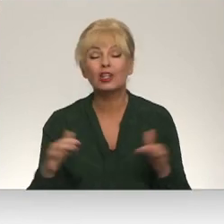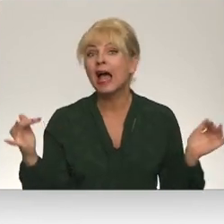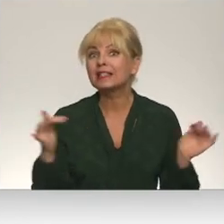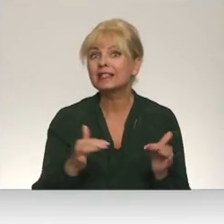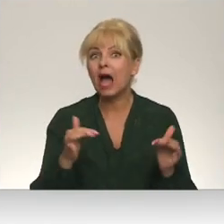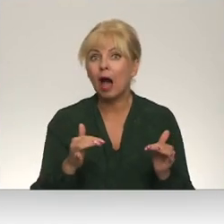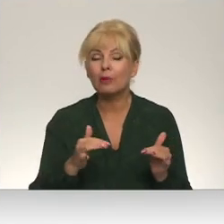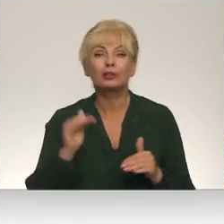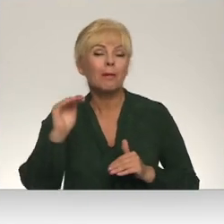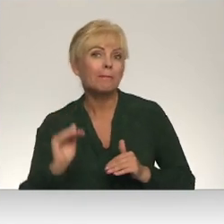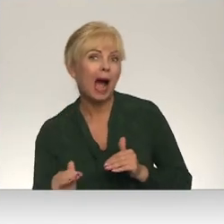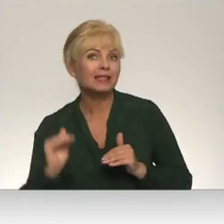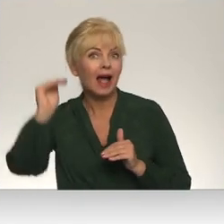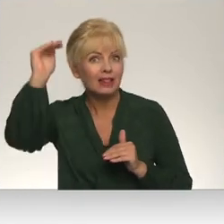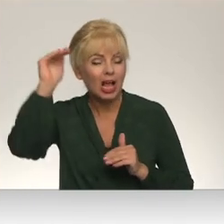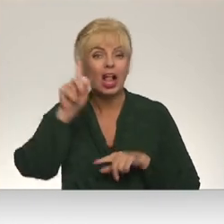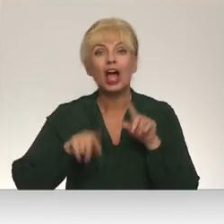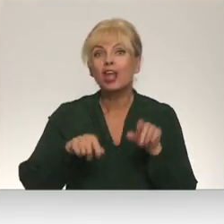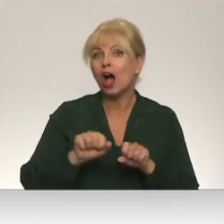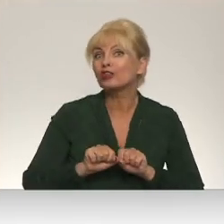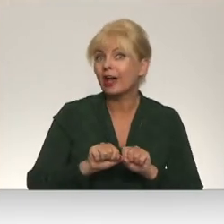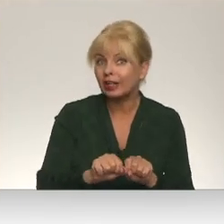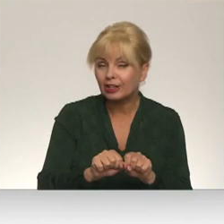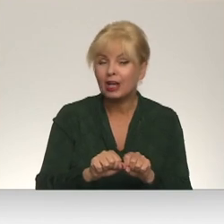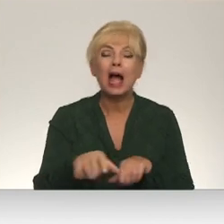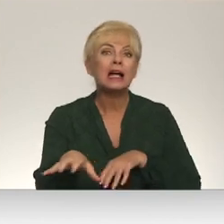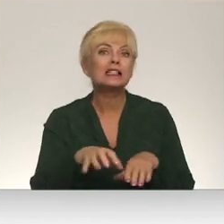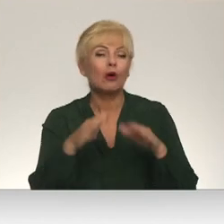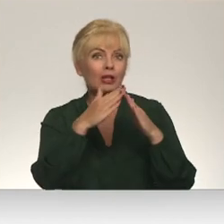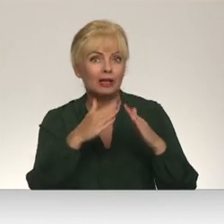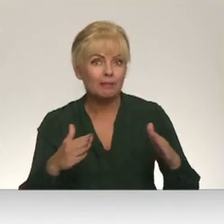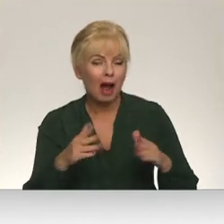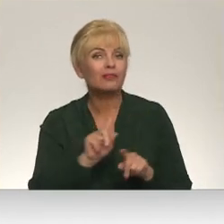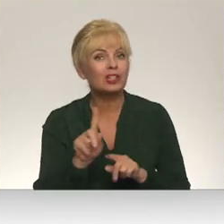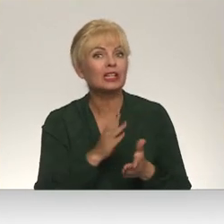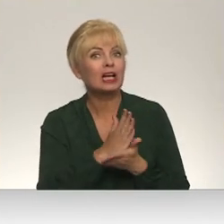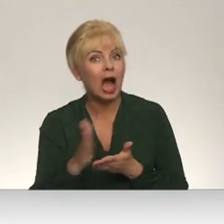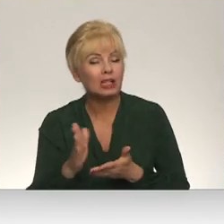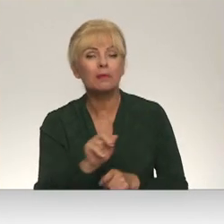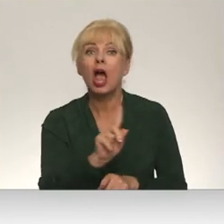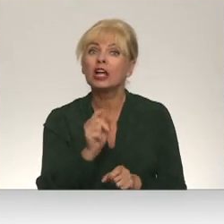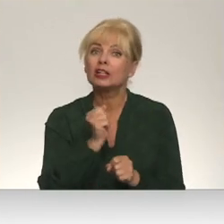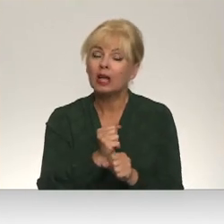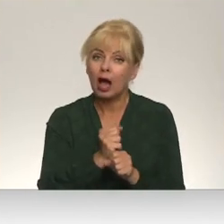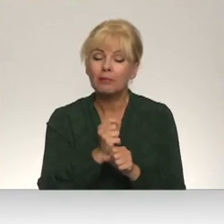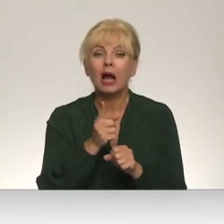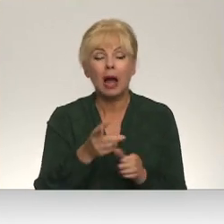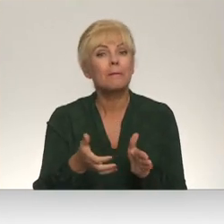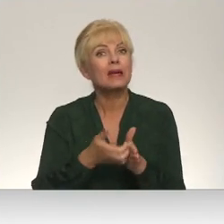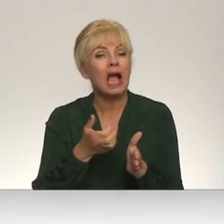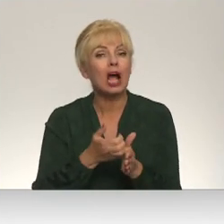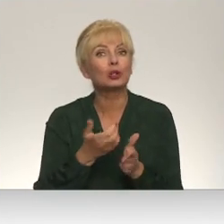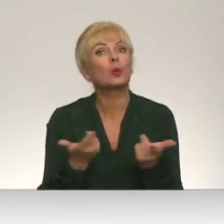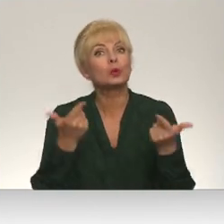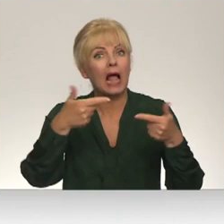Sapulcējušies lieli un mazi, daži vēl ratiņos. Dzīvnieku patversmē kārtība valda ikdienu, taču ir darbi, kuriem pietrūkst laika. Mums parasti ir